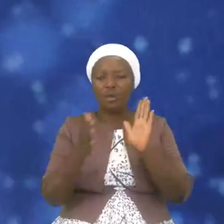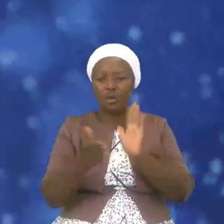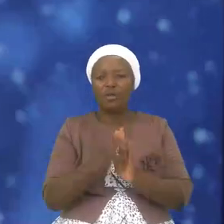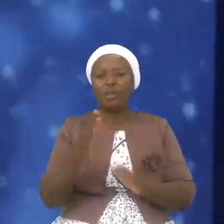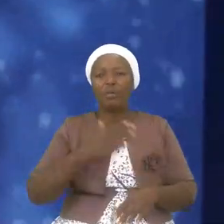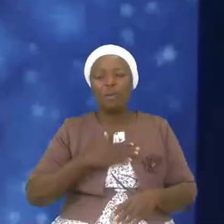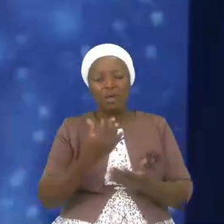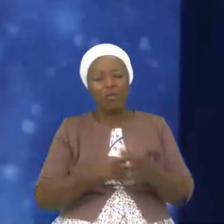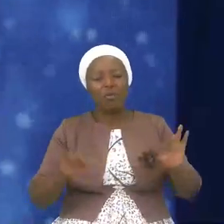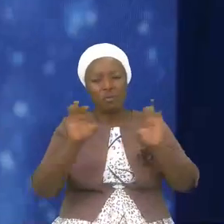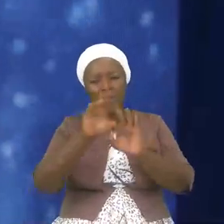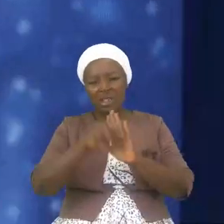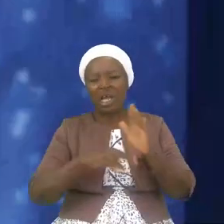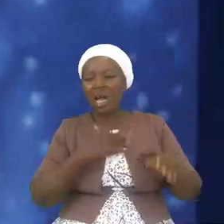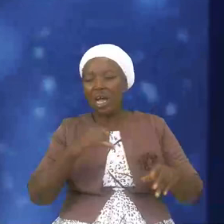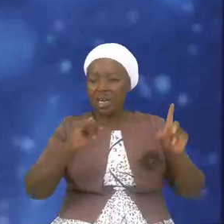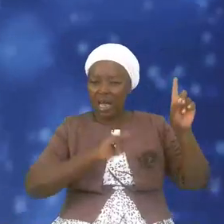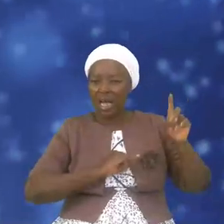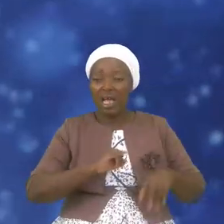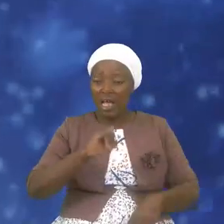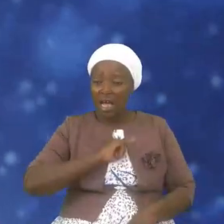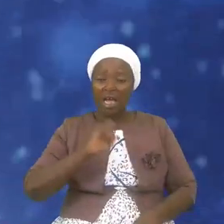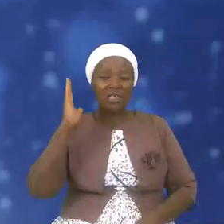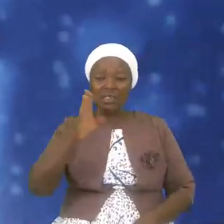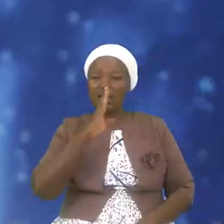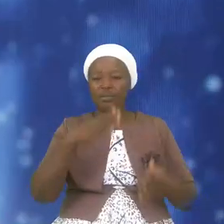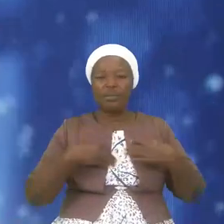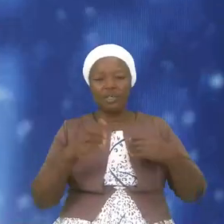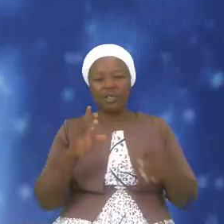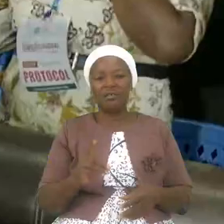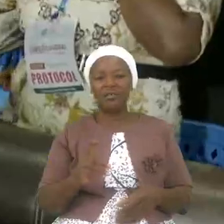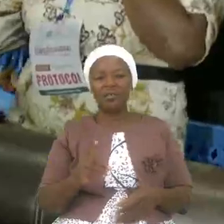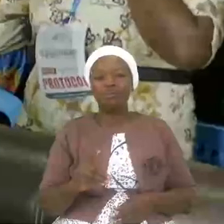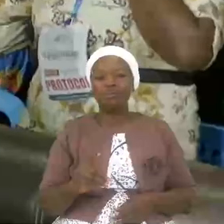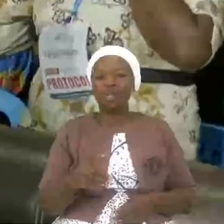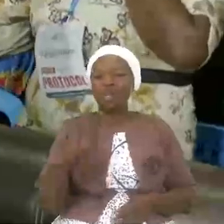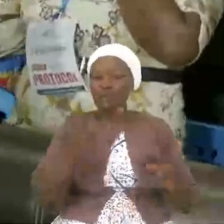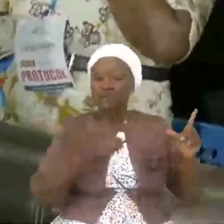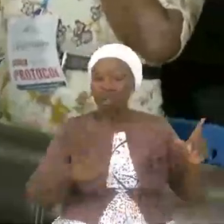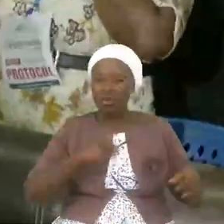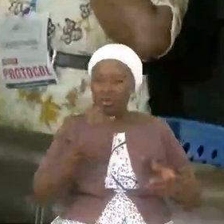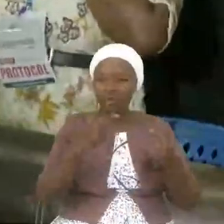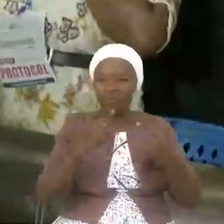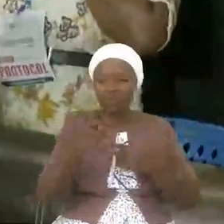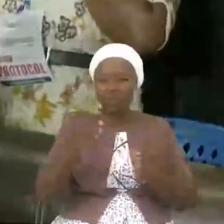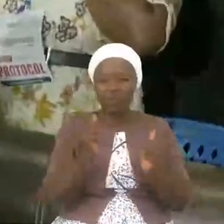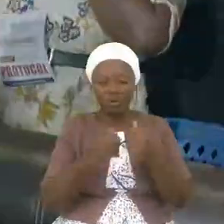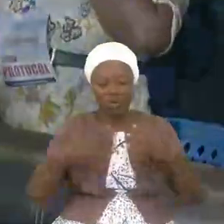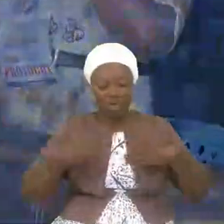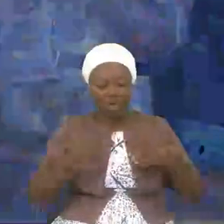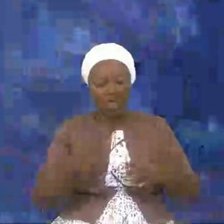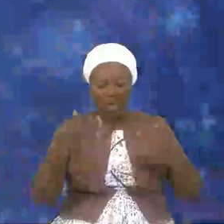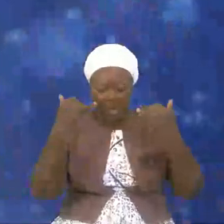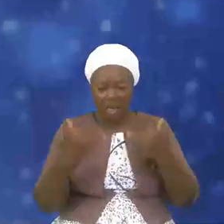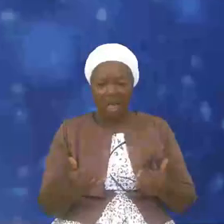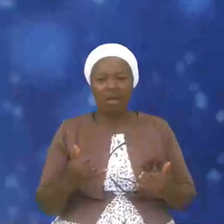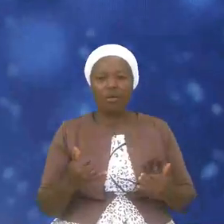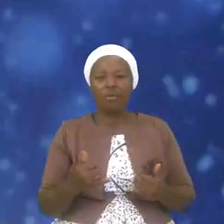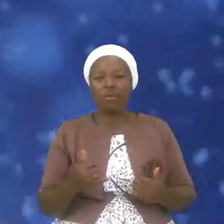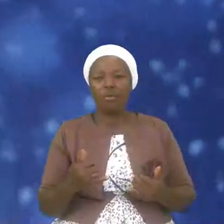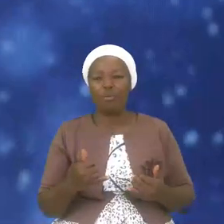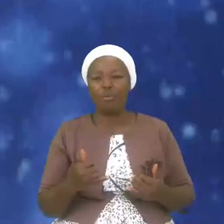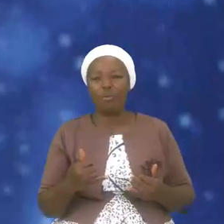ma dignité et je serai guéri. Le Seigneur vient avec la guérison